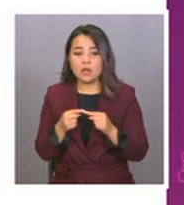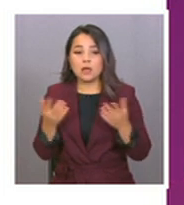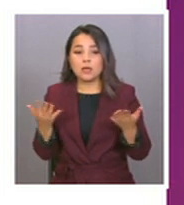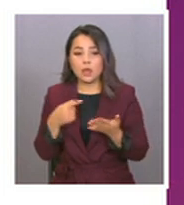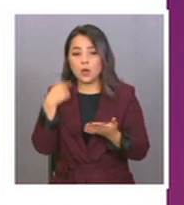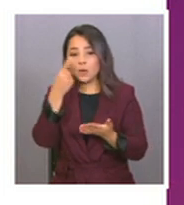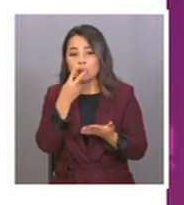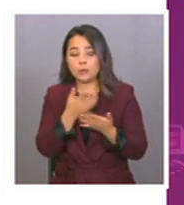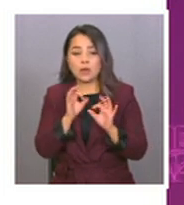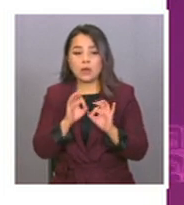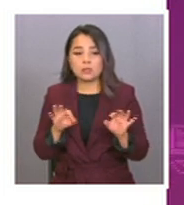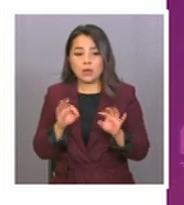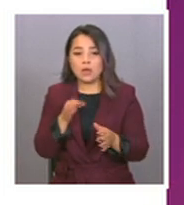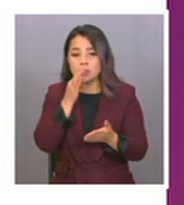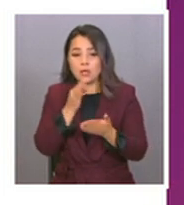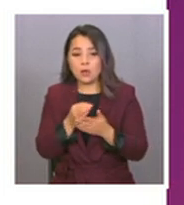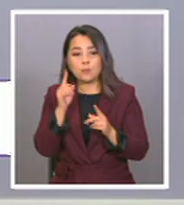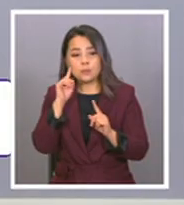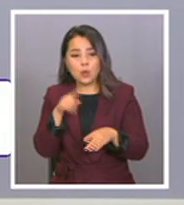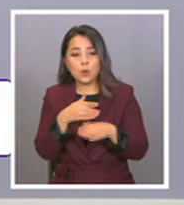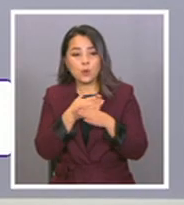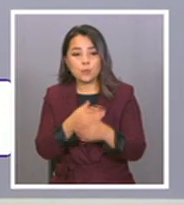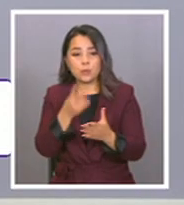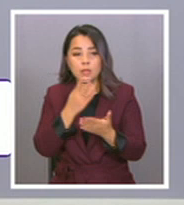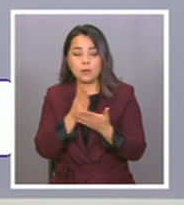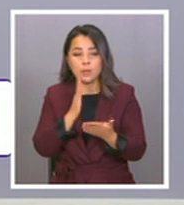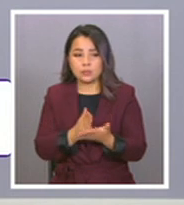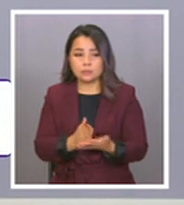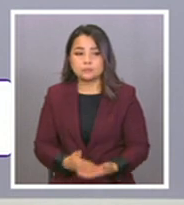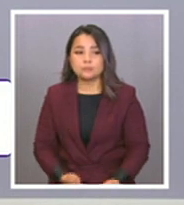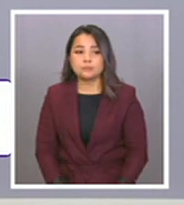туралы айтып жатқандығын білуге көмектеседі.